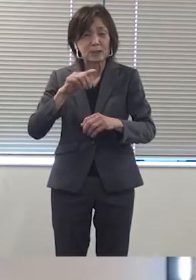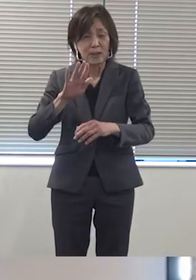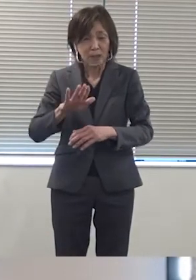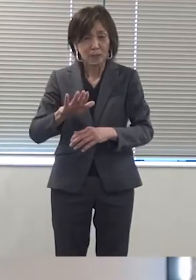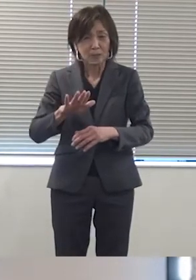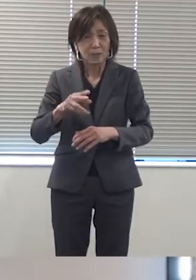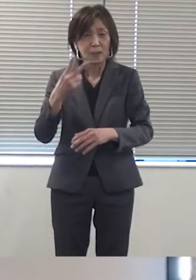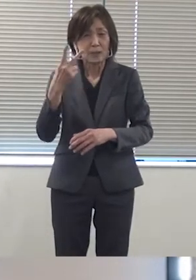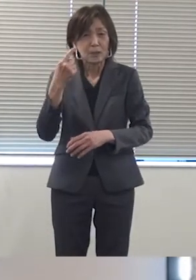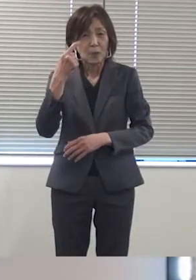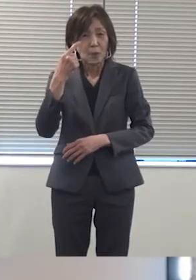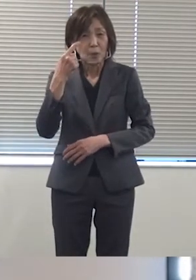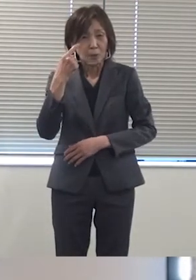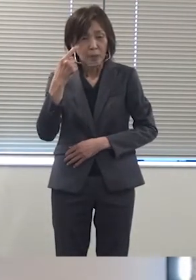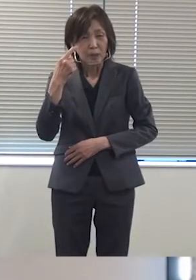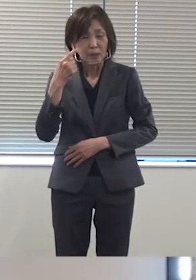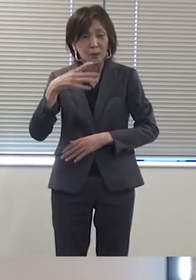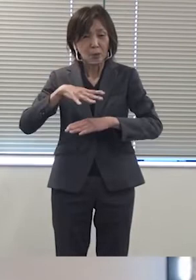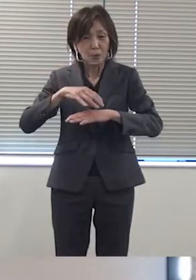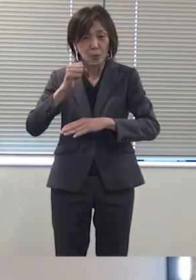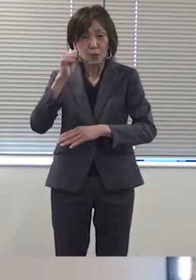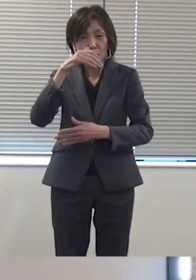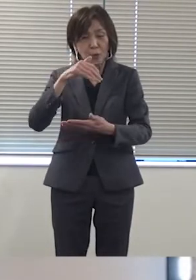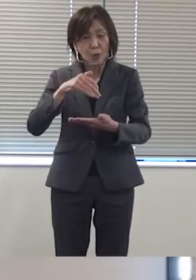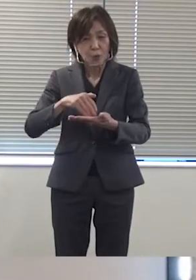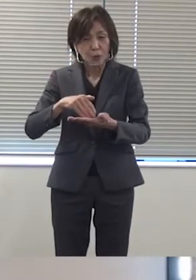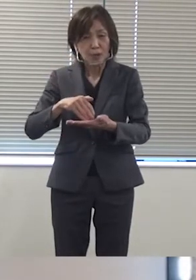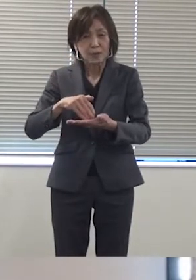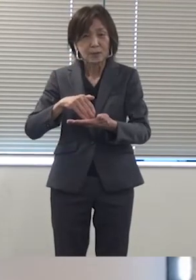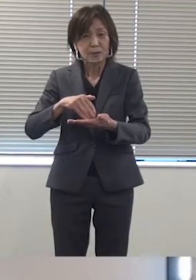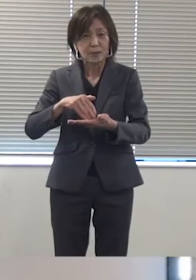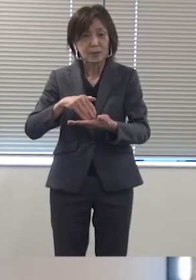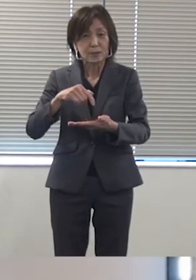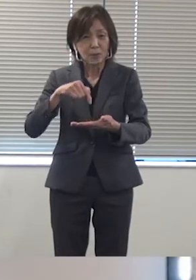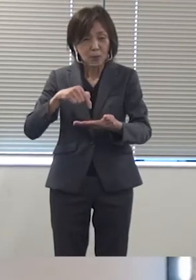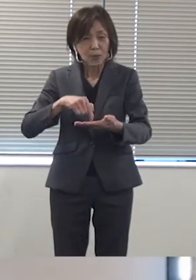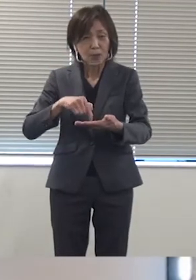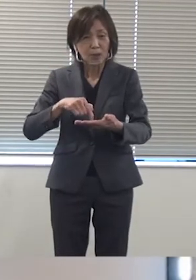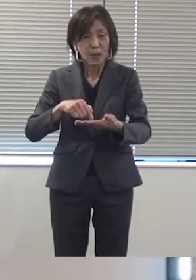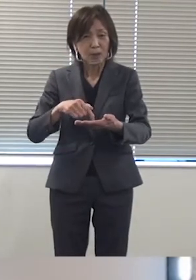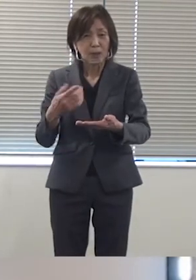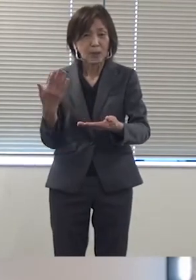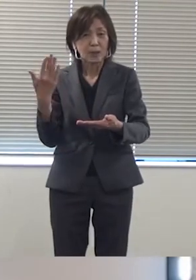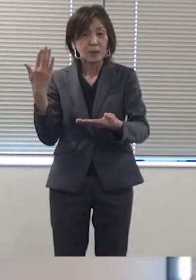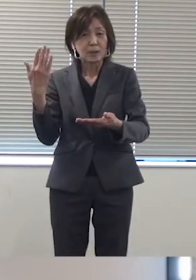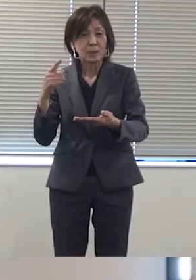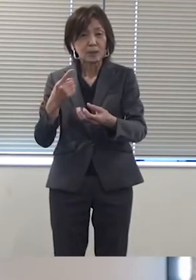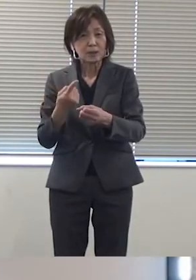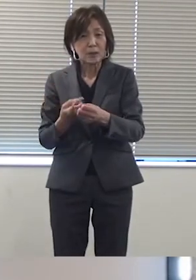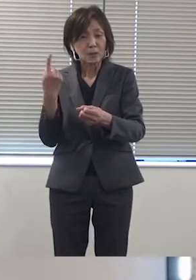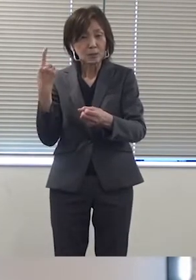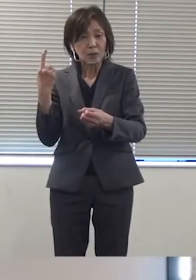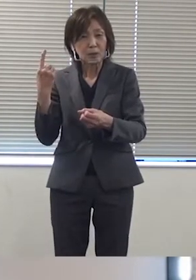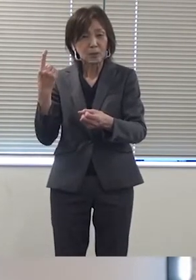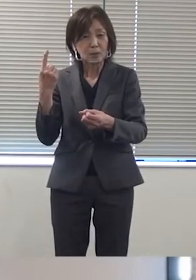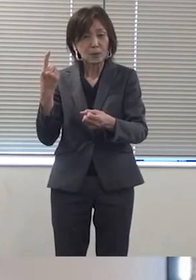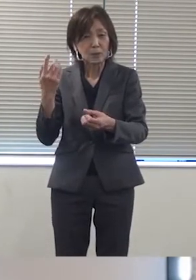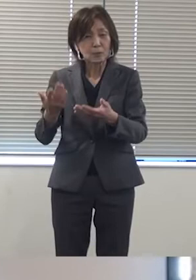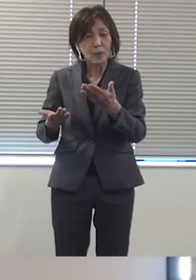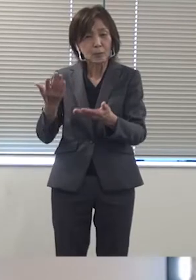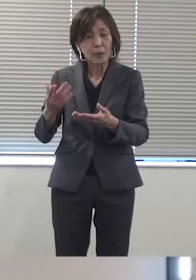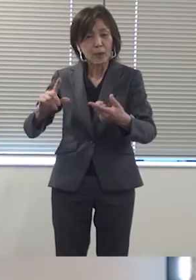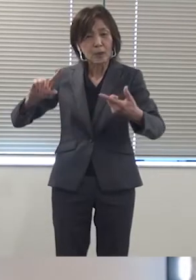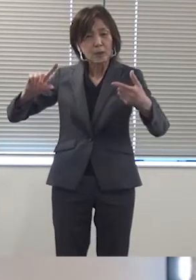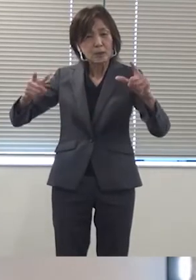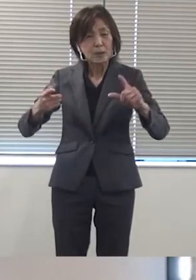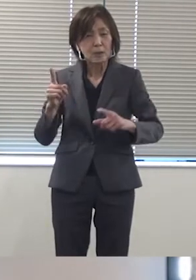うところだというふうにですね、あの思われている部分が含まれたと思って